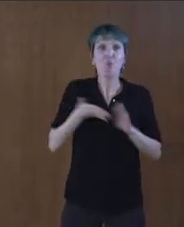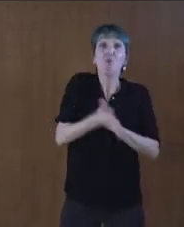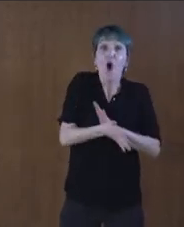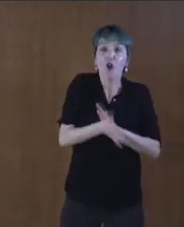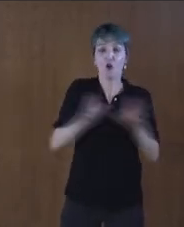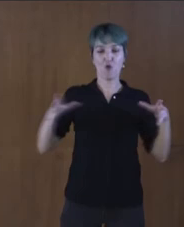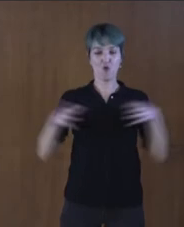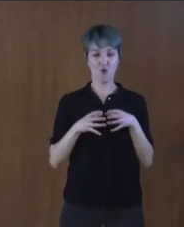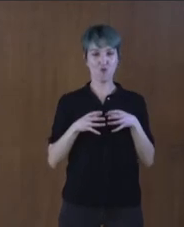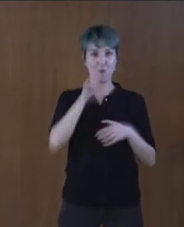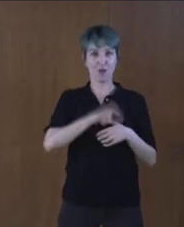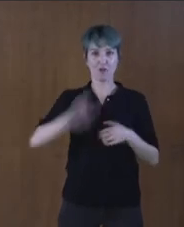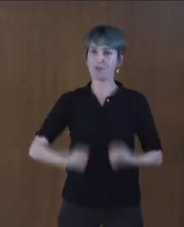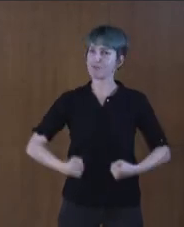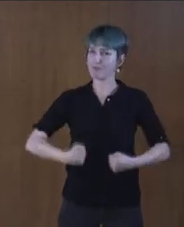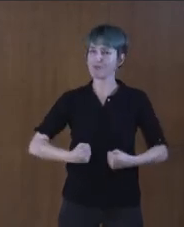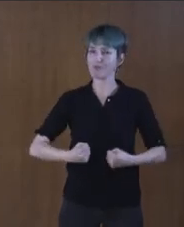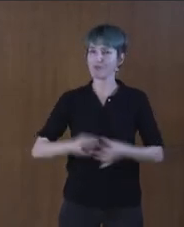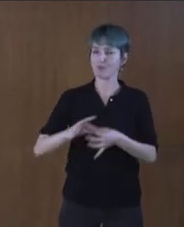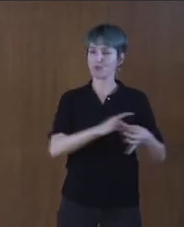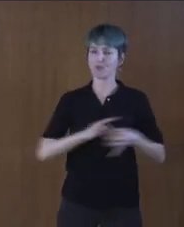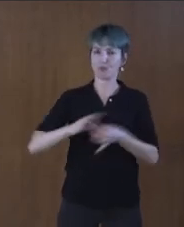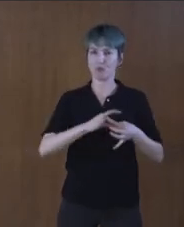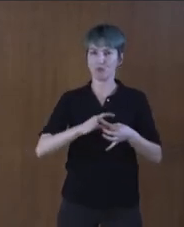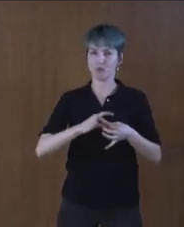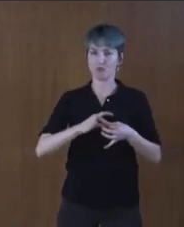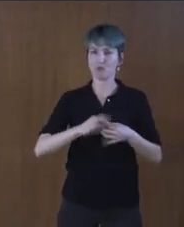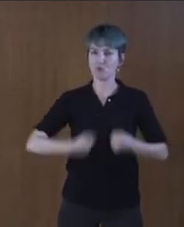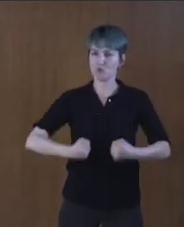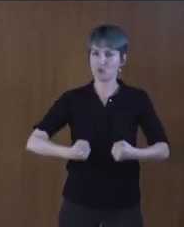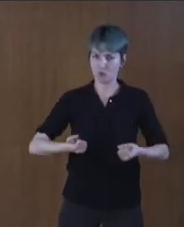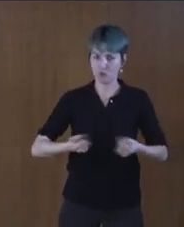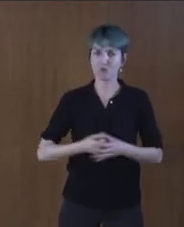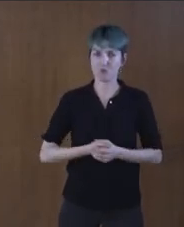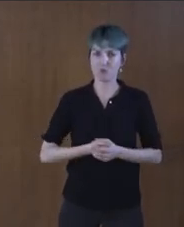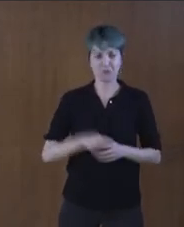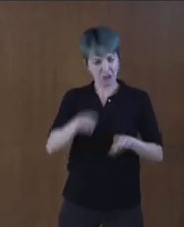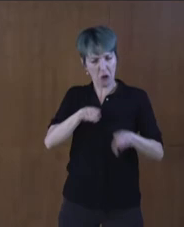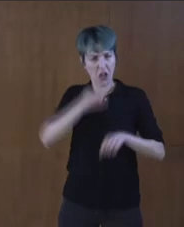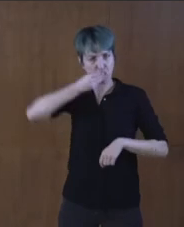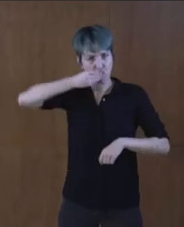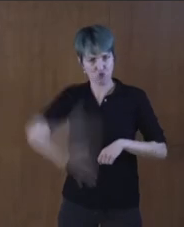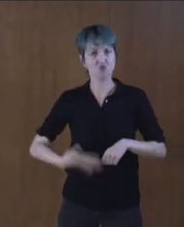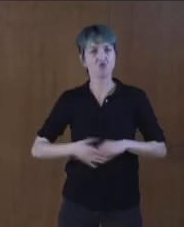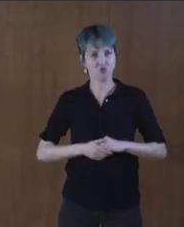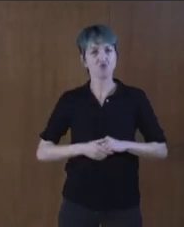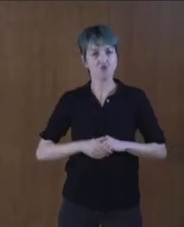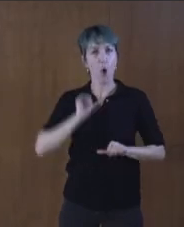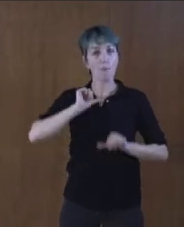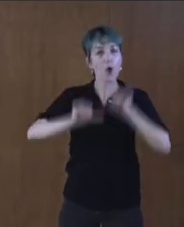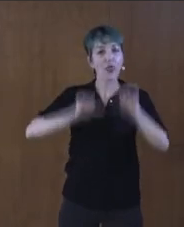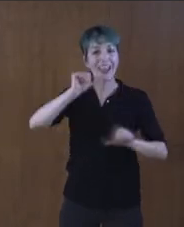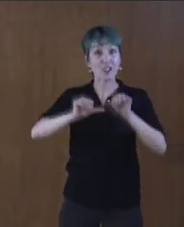persones molt consistent, inusualment consistent, ben triades, seguint